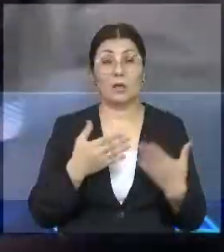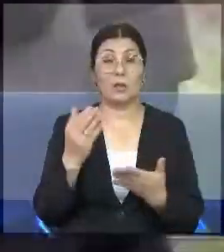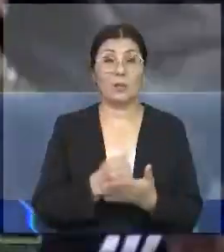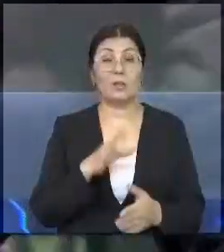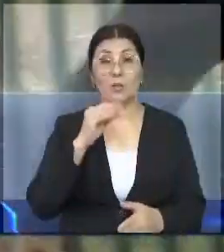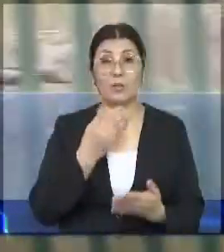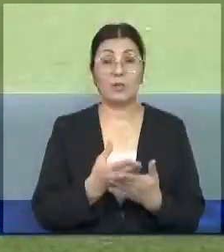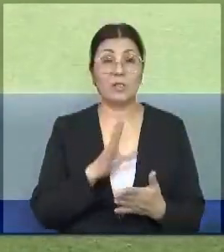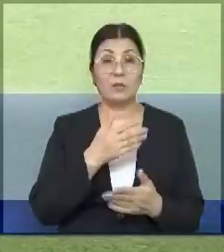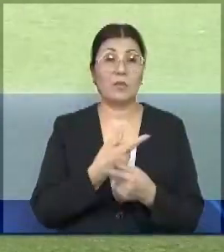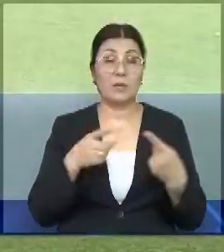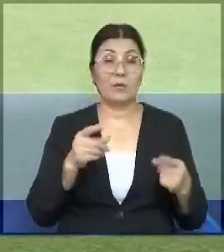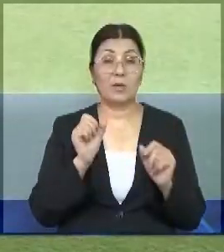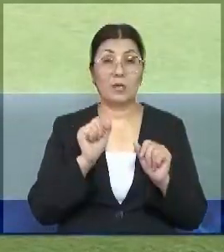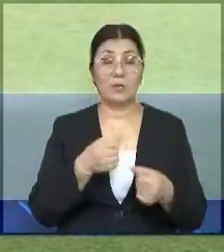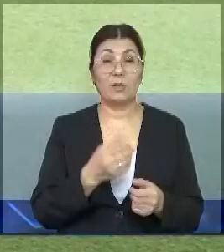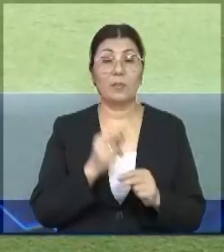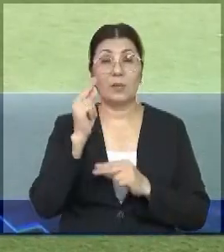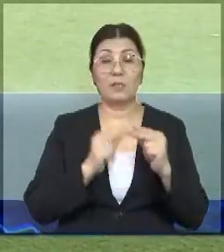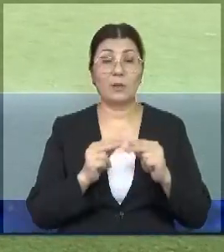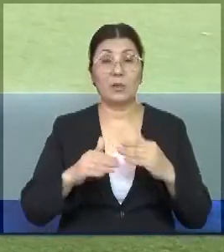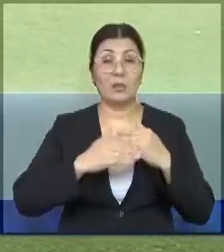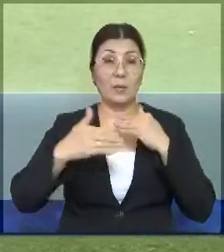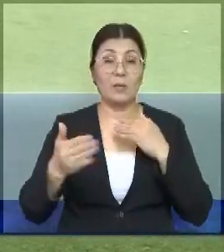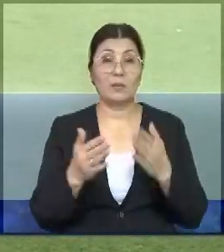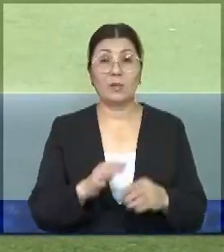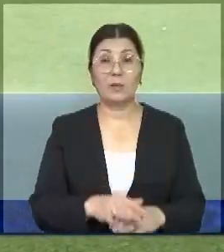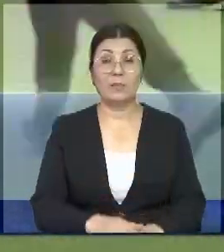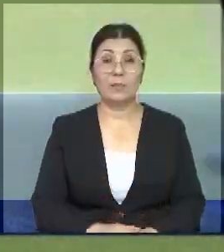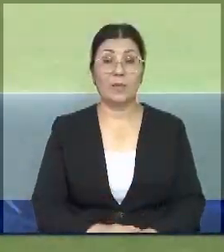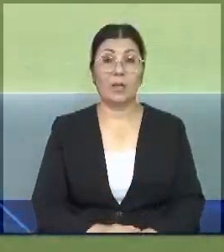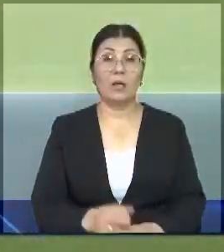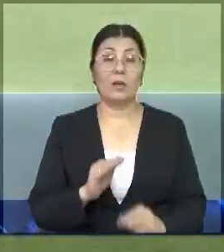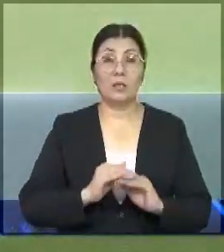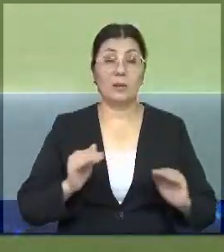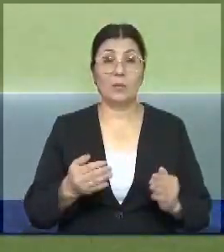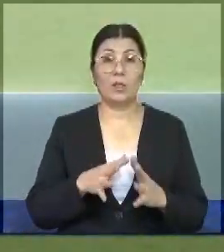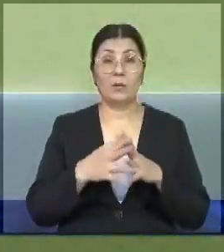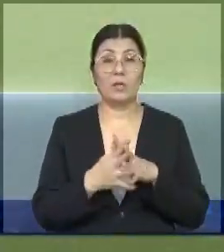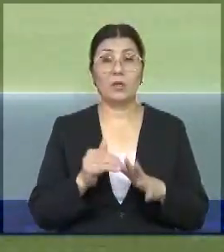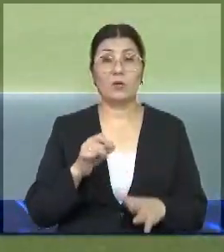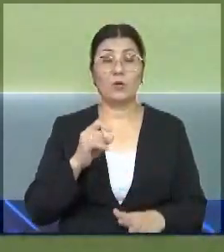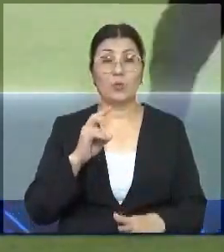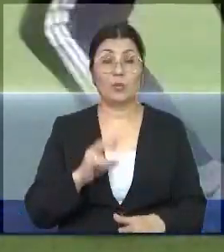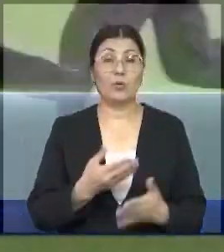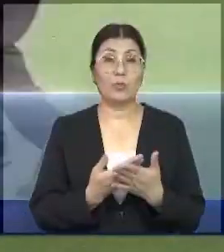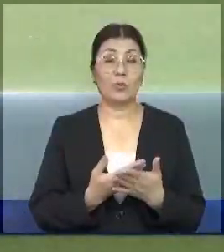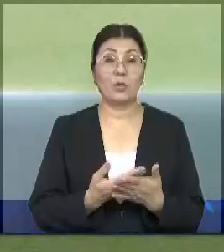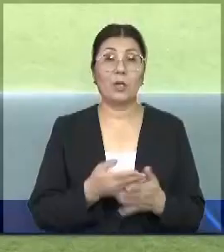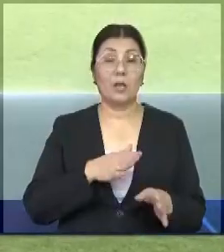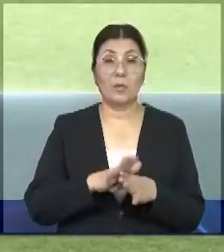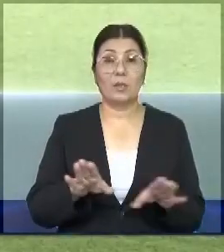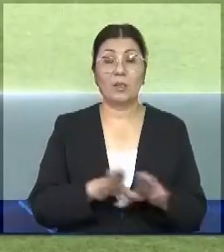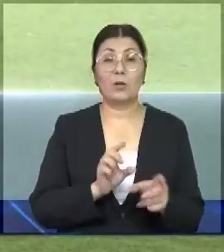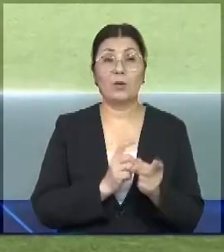сейчас времена другие есть возможность построить площадку ничем не хуже чем в городе и ребята из села журн заслуживают подобных